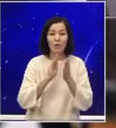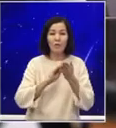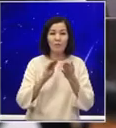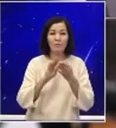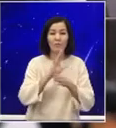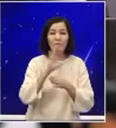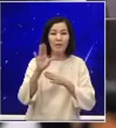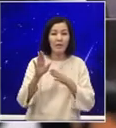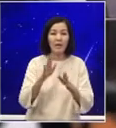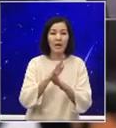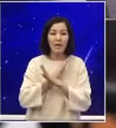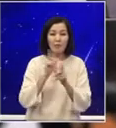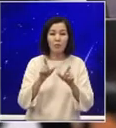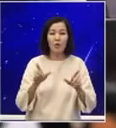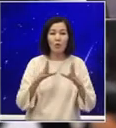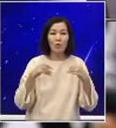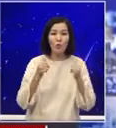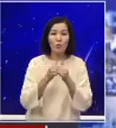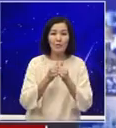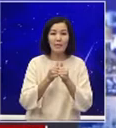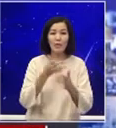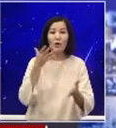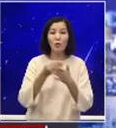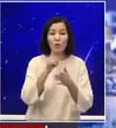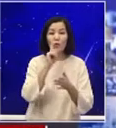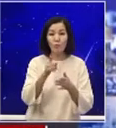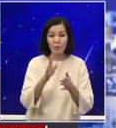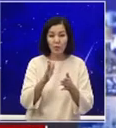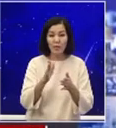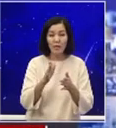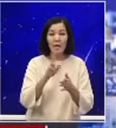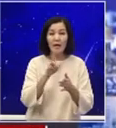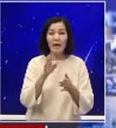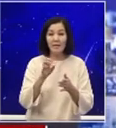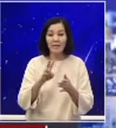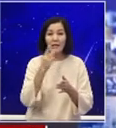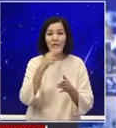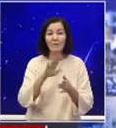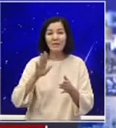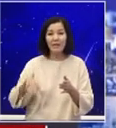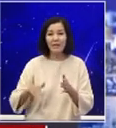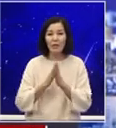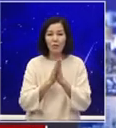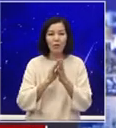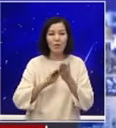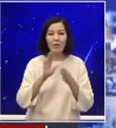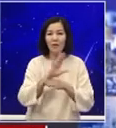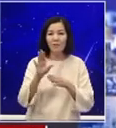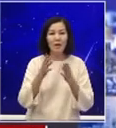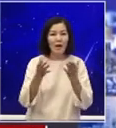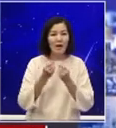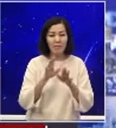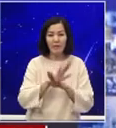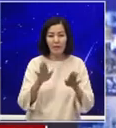мен марқұм дәрігерлердің туыстарына ғана төлем жасалады. Ал қазанның 20-сынан кейін ешқандай өтінім қабылданбайды. Тек